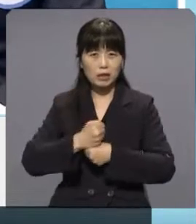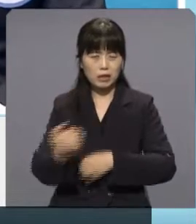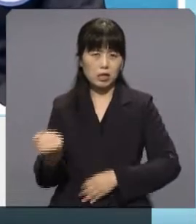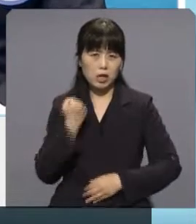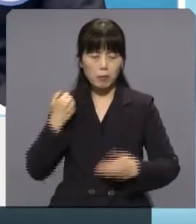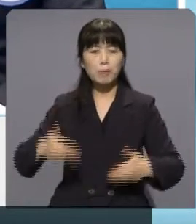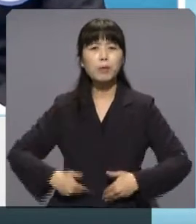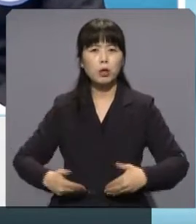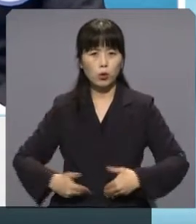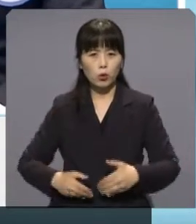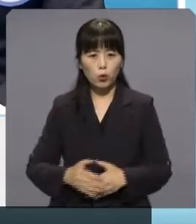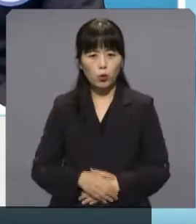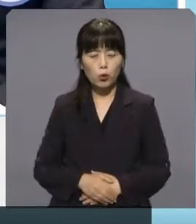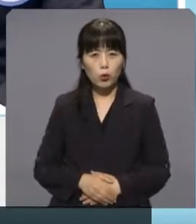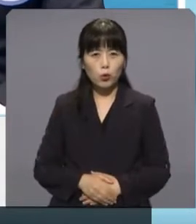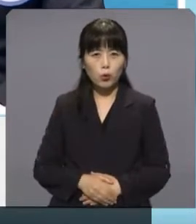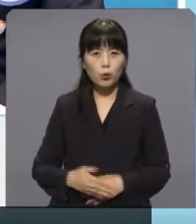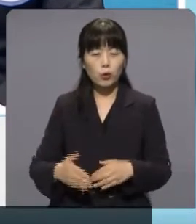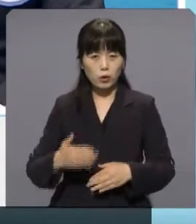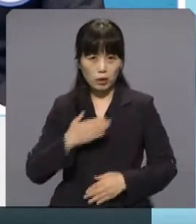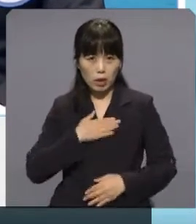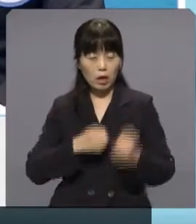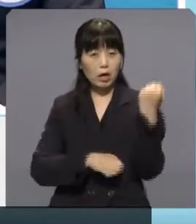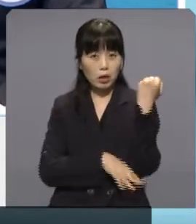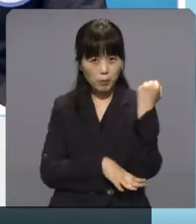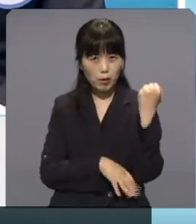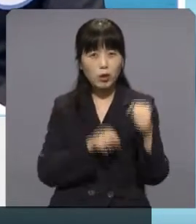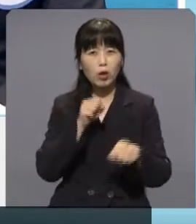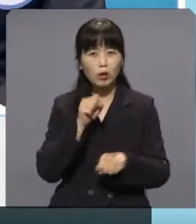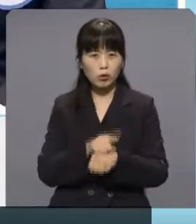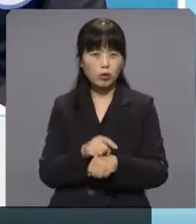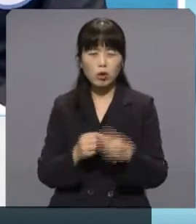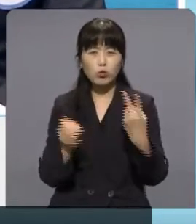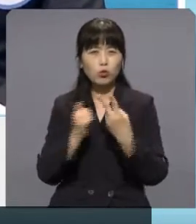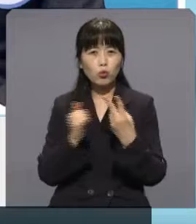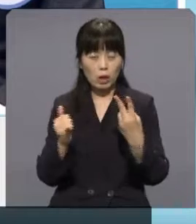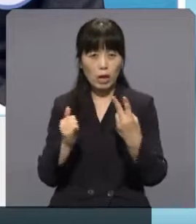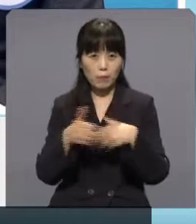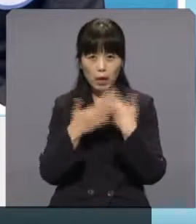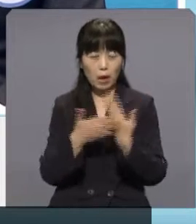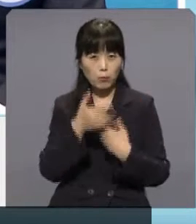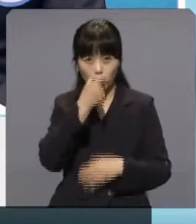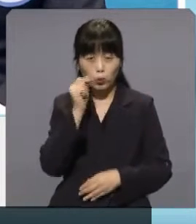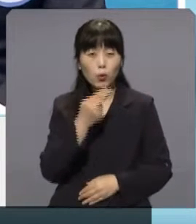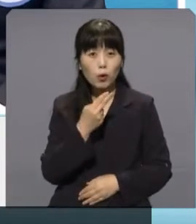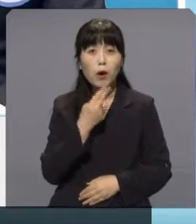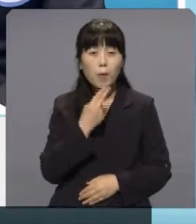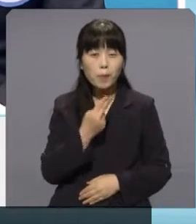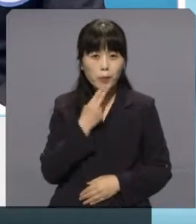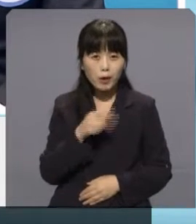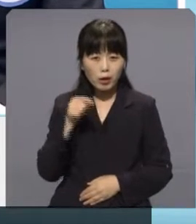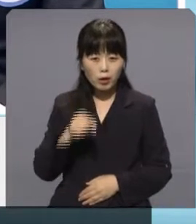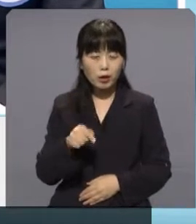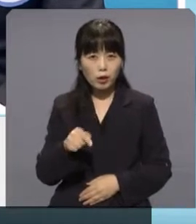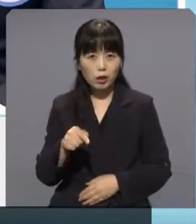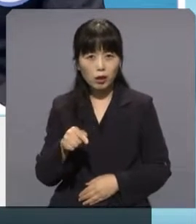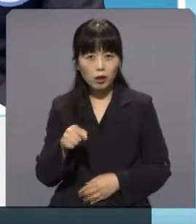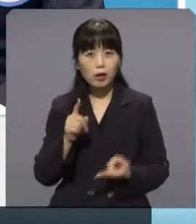보는데, 제가 보건대는 기본적인 소양은 두 사람 다 부족하지 않다라고 봐요. 그런데, 역시 이걸